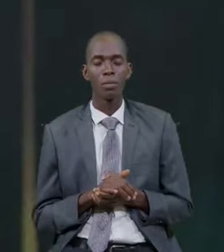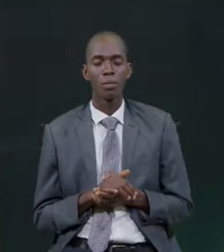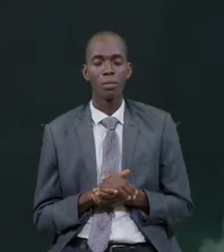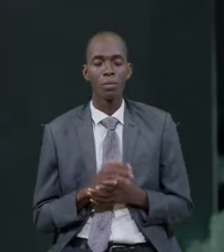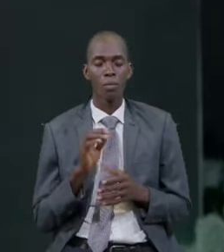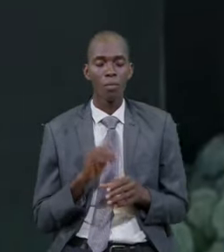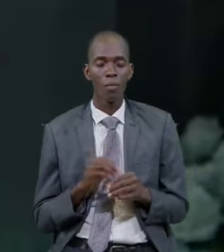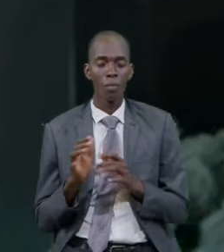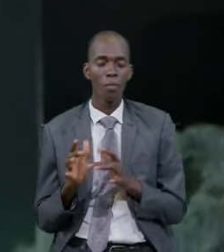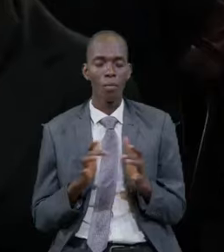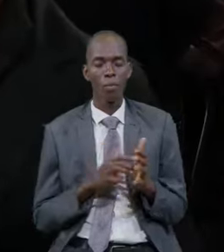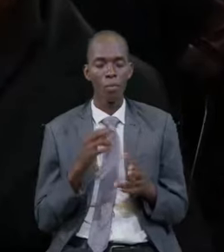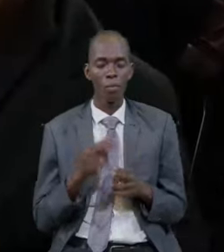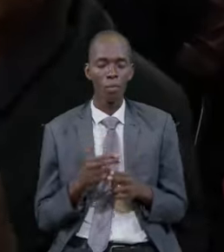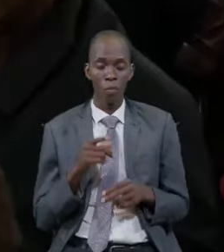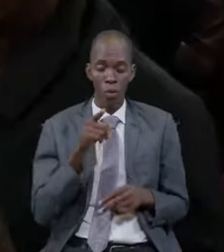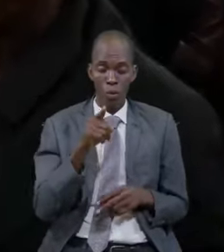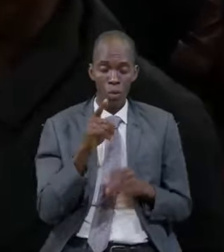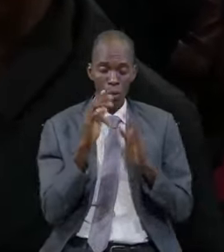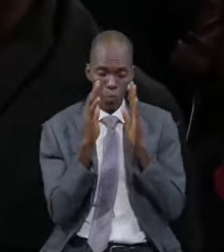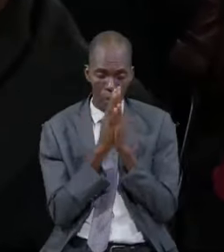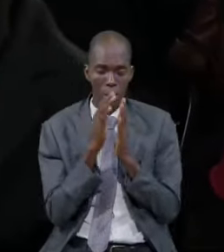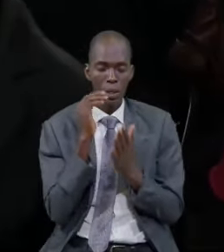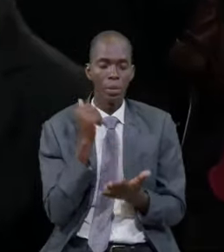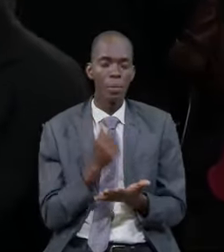Au nom de Jésus, tu as prié.